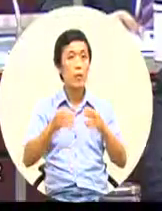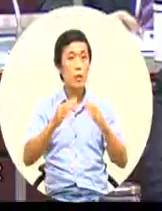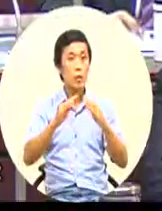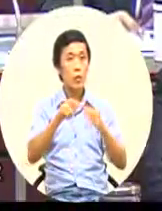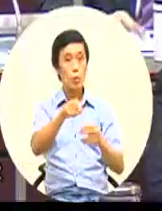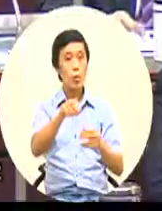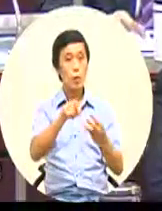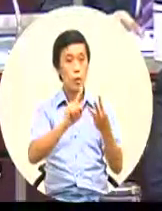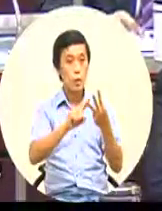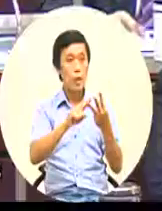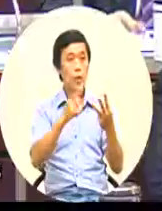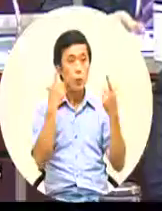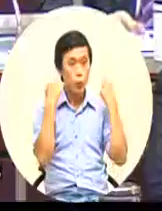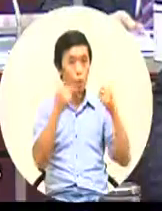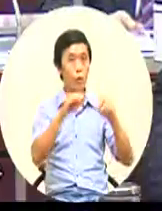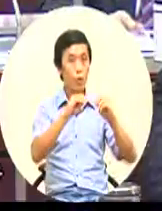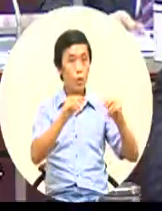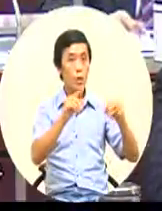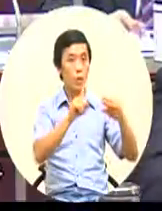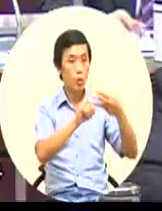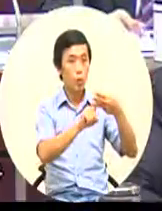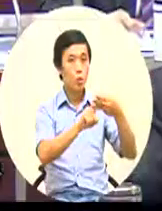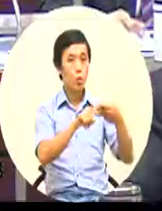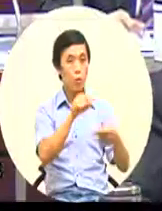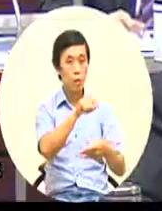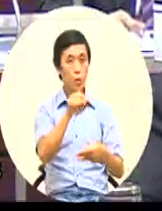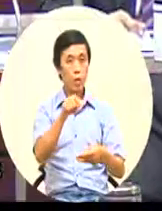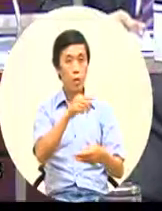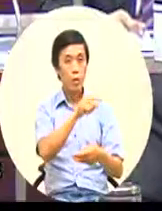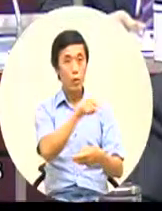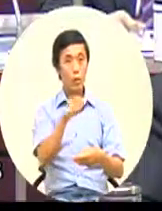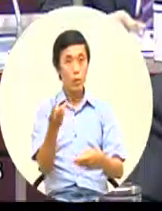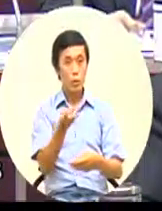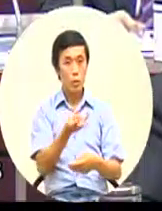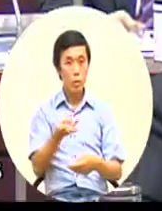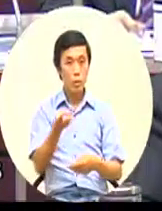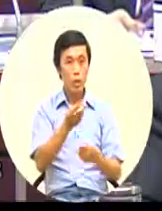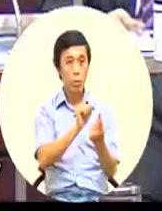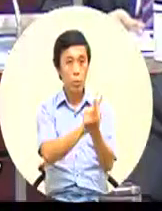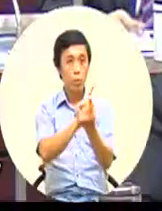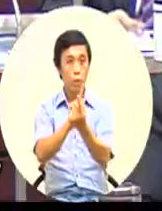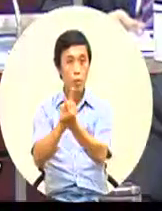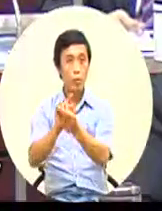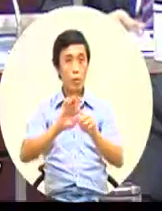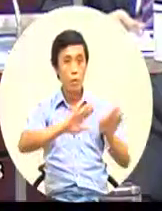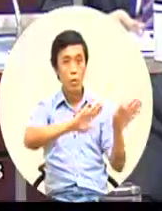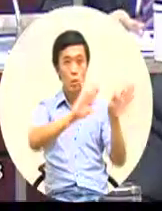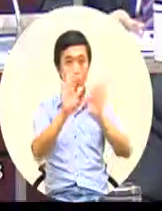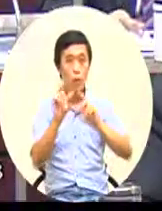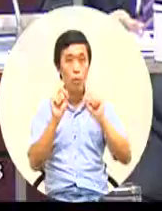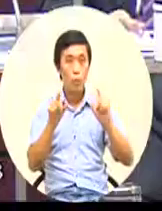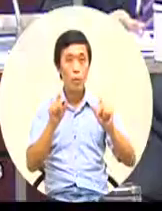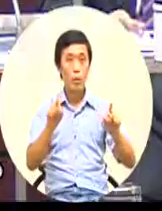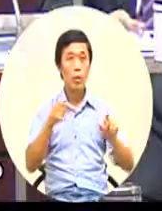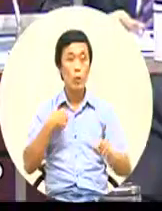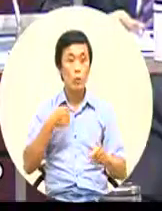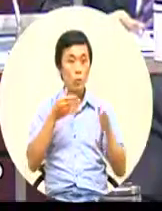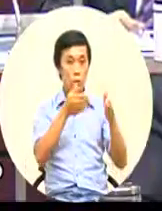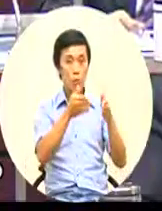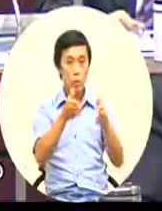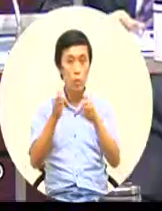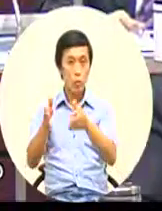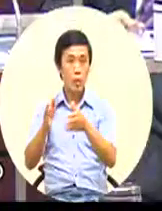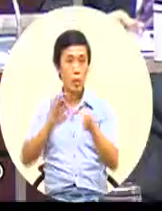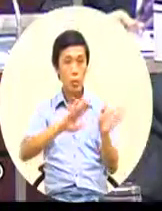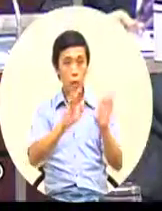原地主，这三个人的面临的状况都不一样，所以我们会针对他们不同的状